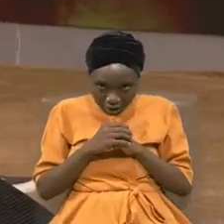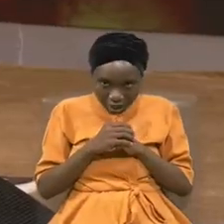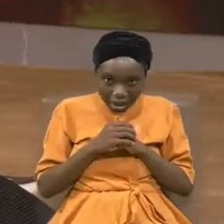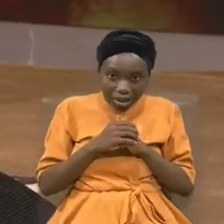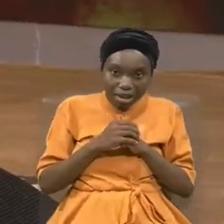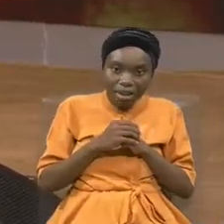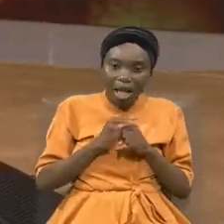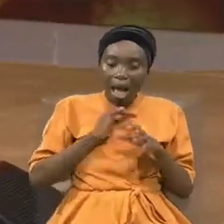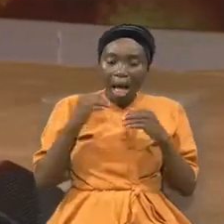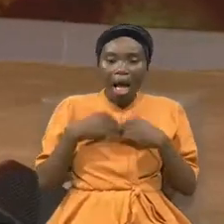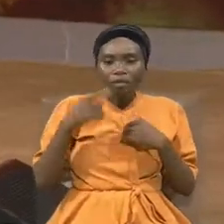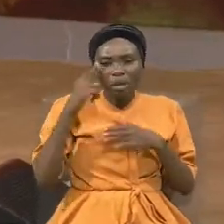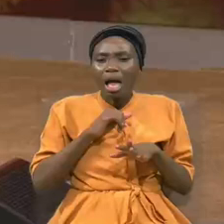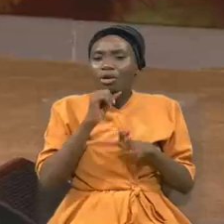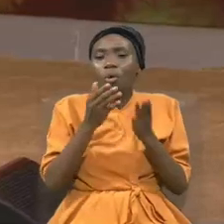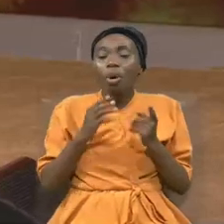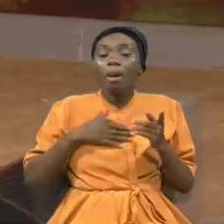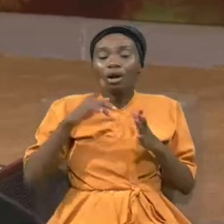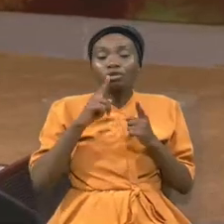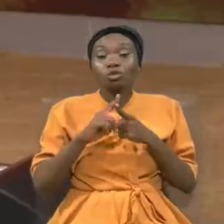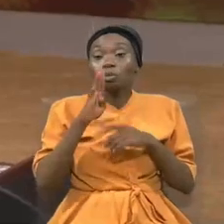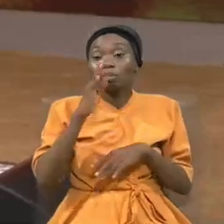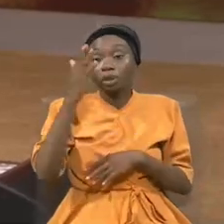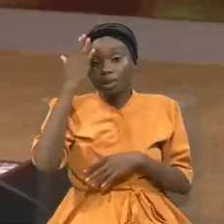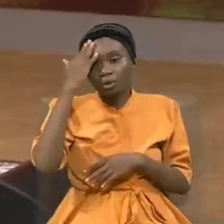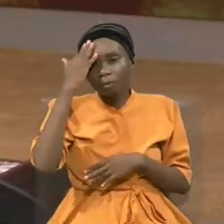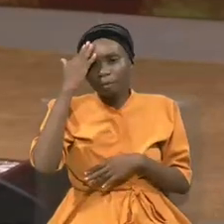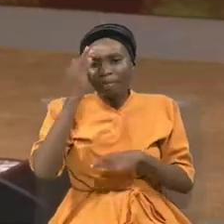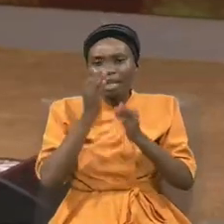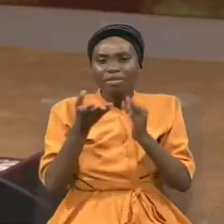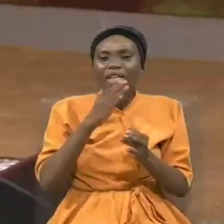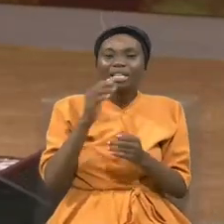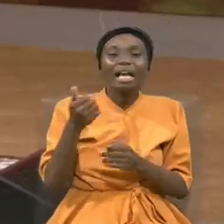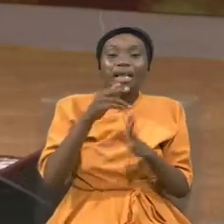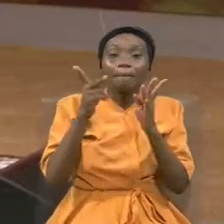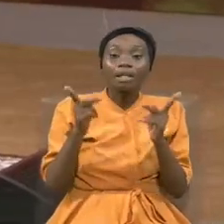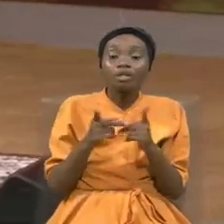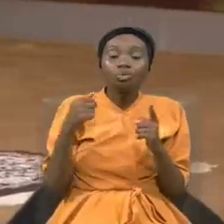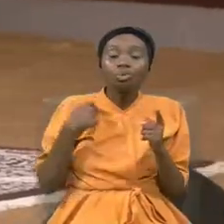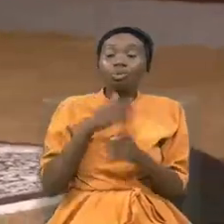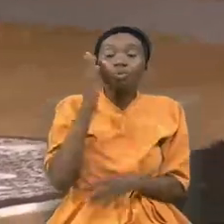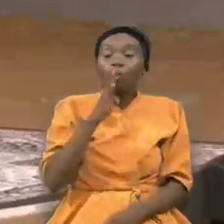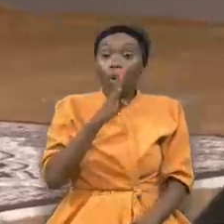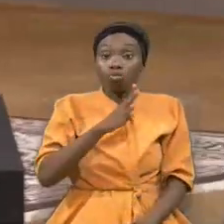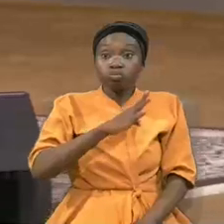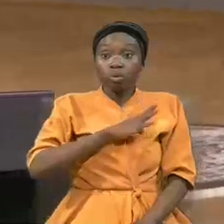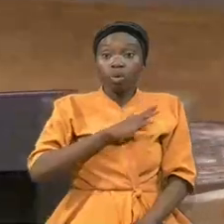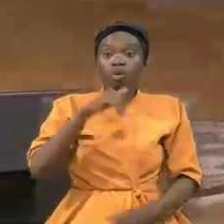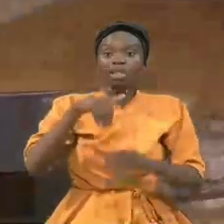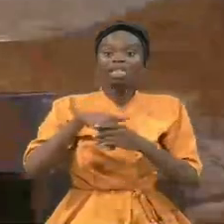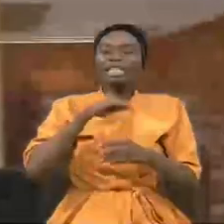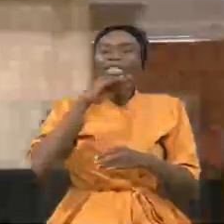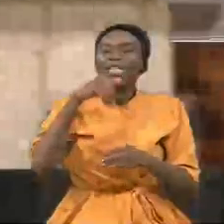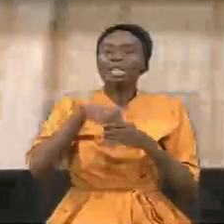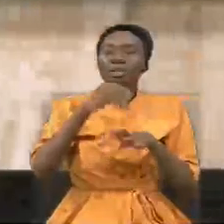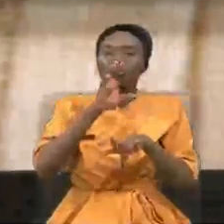Pas le fait de baisser la tête, j'ai la conviction. Je ne veux pas que les gens connaissent ma conviction. S'il y a un lieu qu'on doit être courageux, c'est à